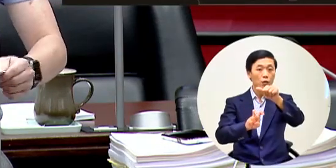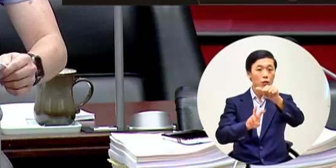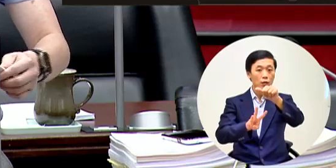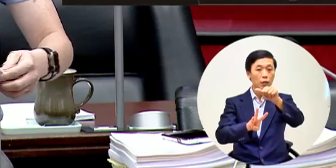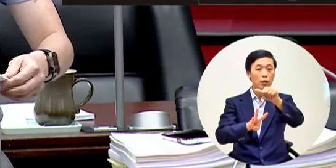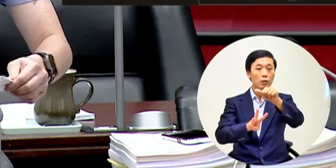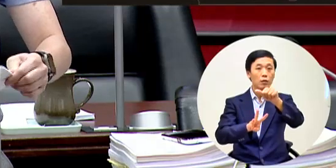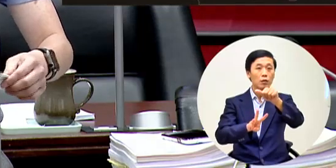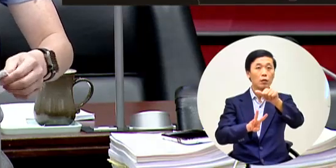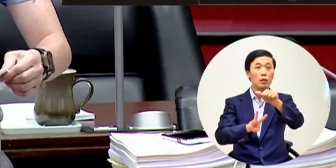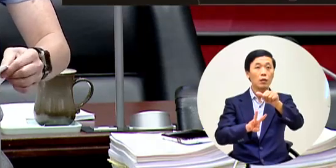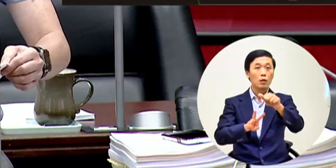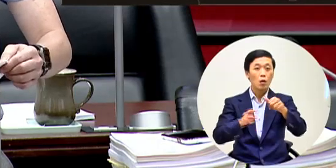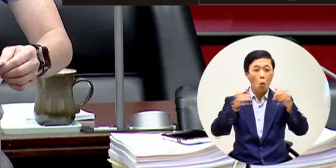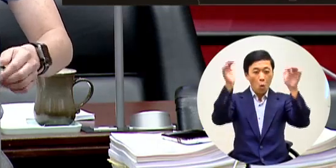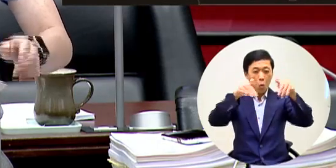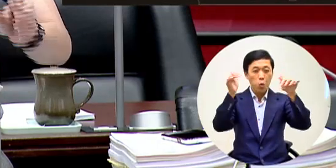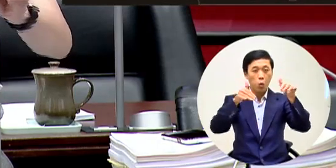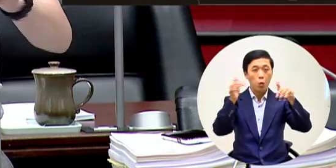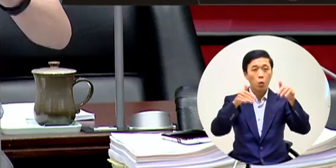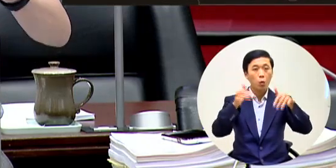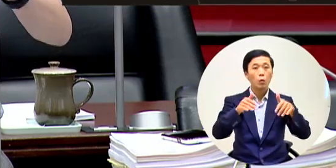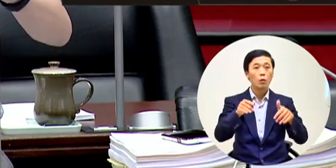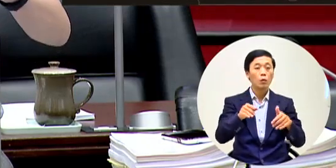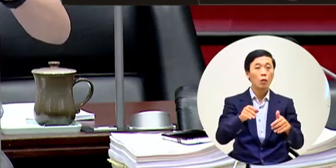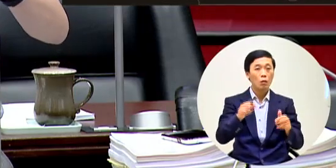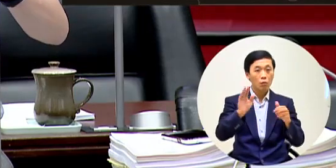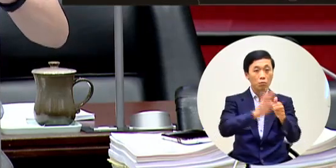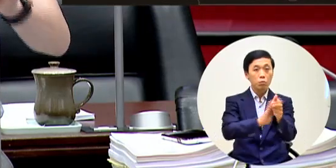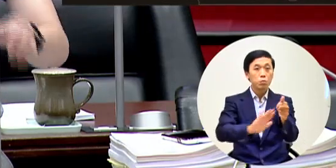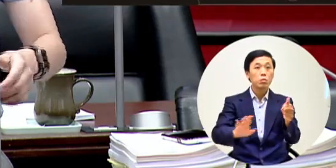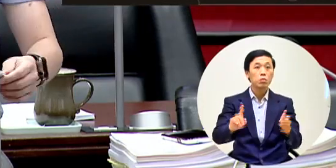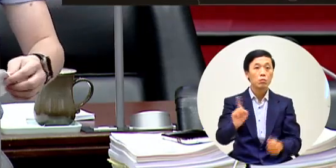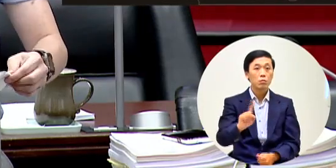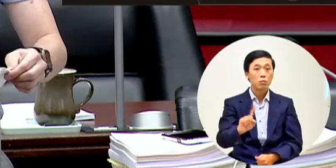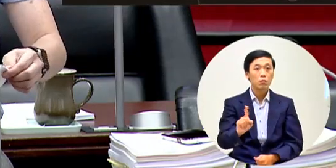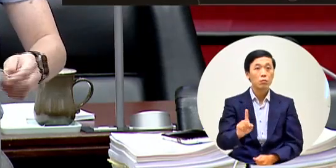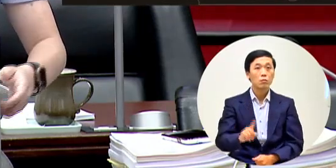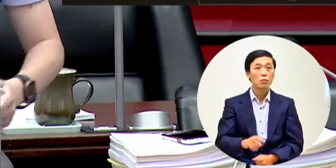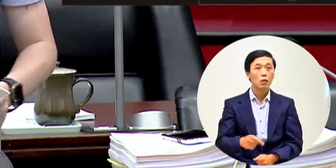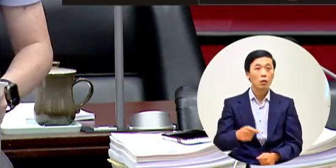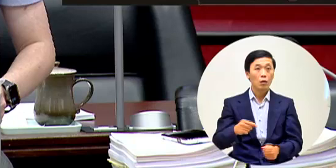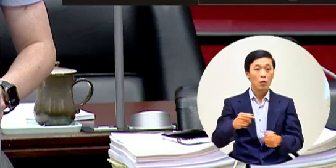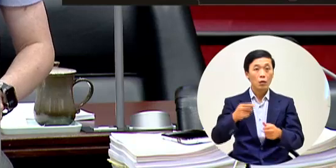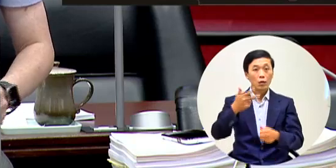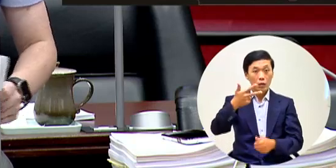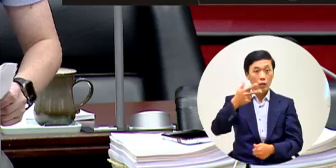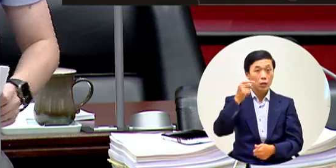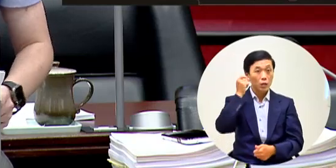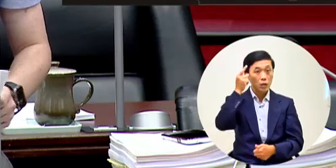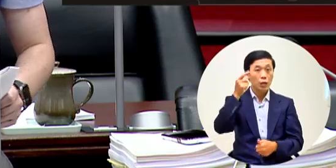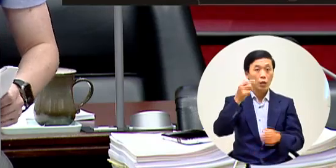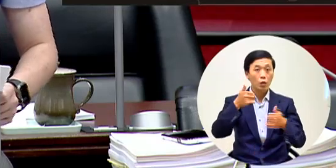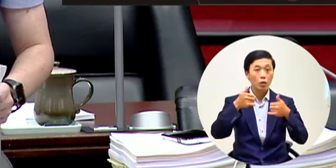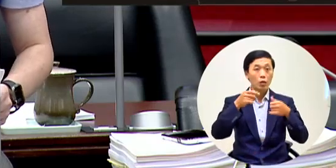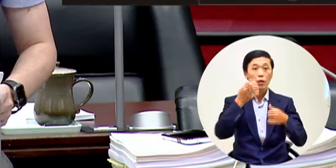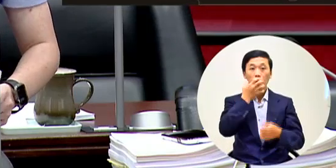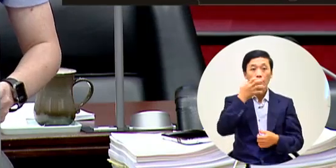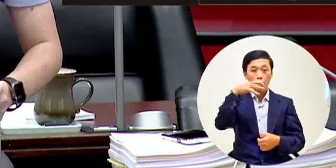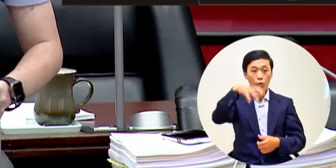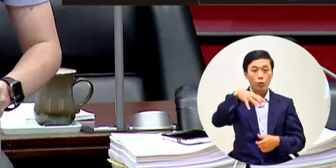5月23号那个大雨，哦，就造成了我们七贤盐城区的淹水。